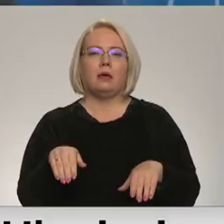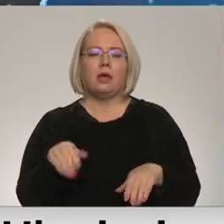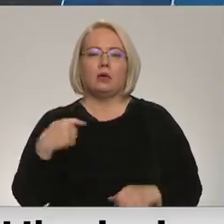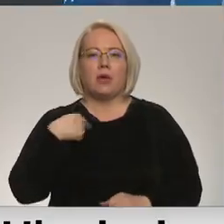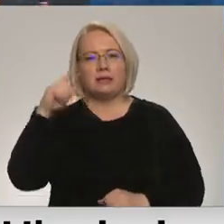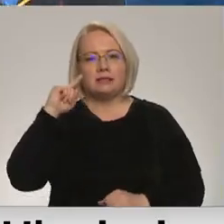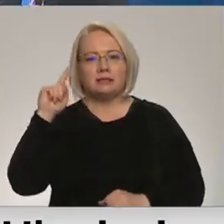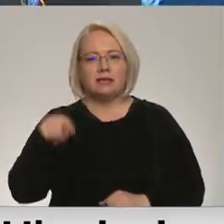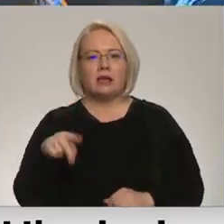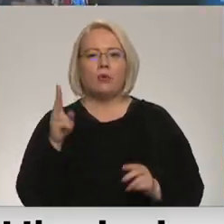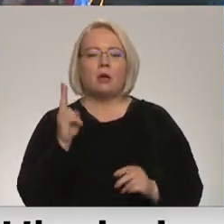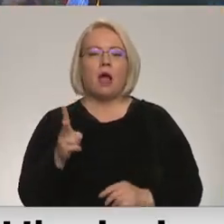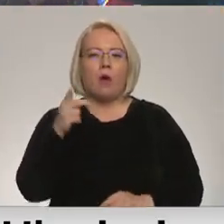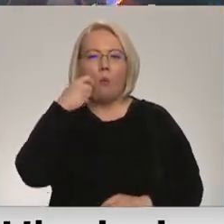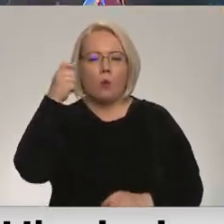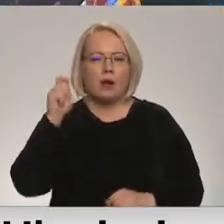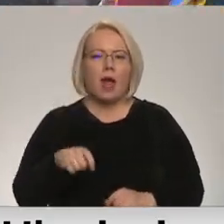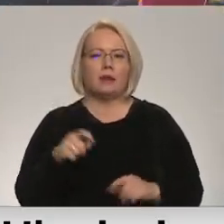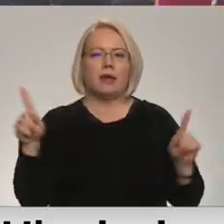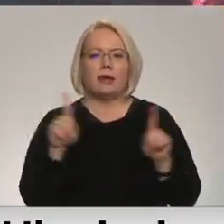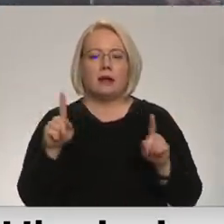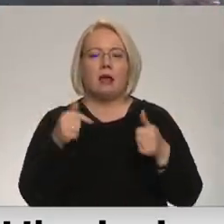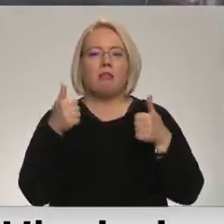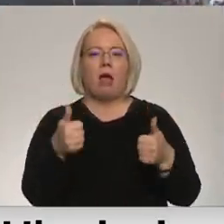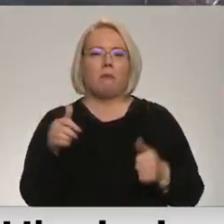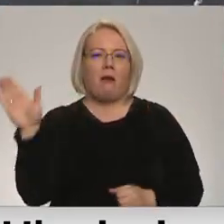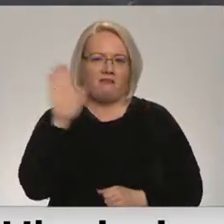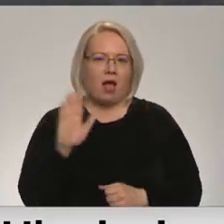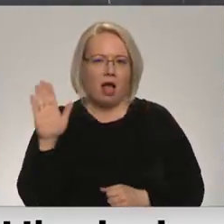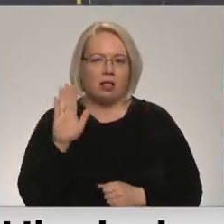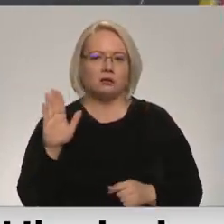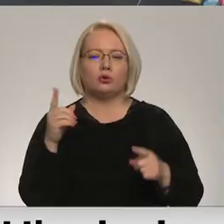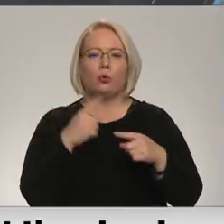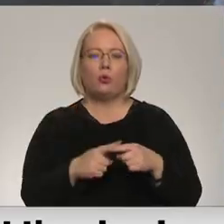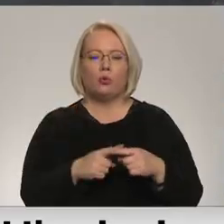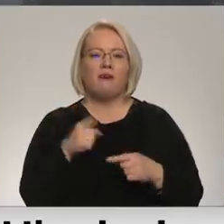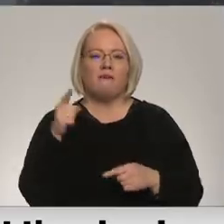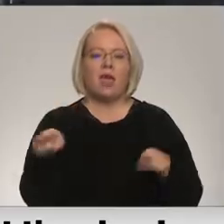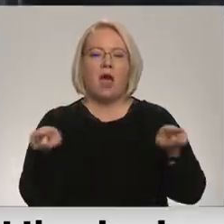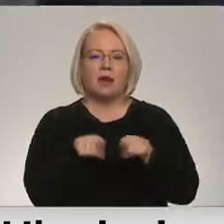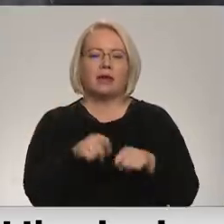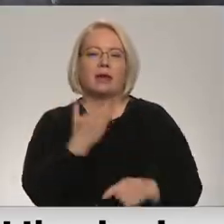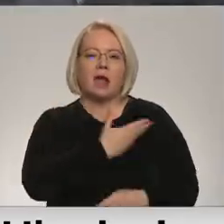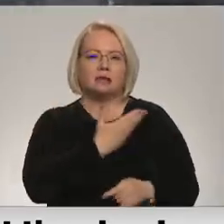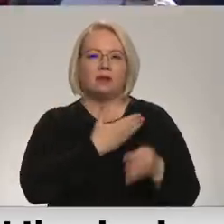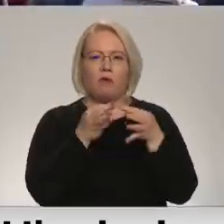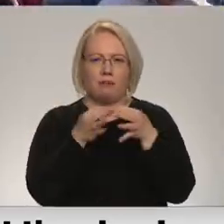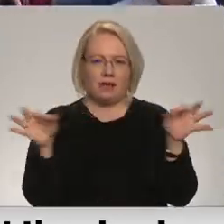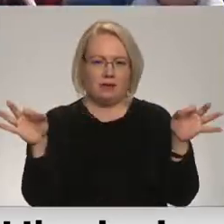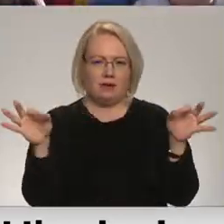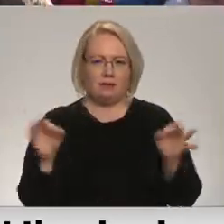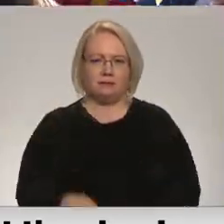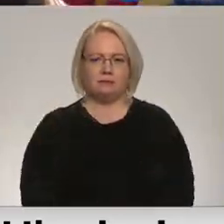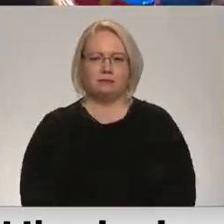jo es zinu, ka Ukraina ir laba valsts un viņai arī jādzīvo brīvi.